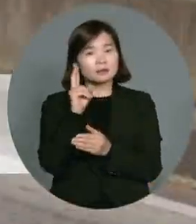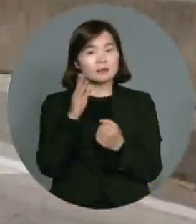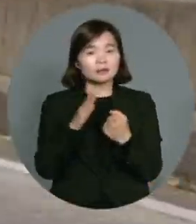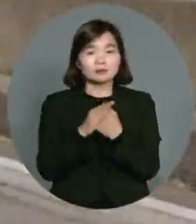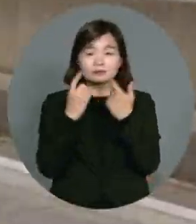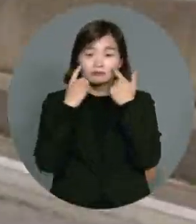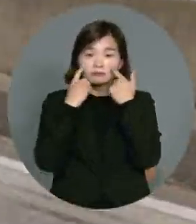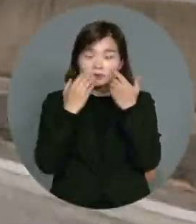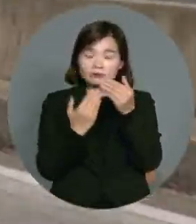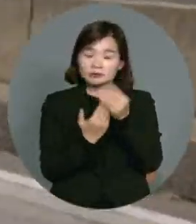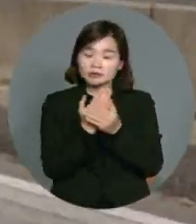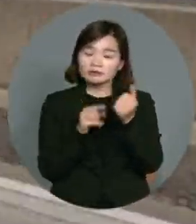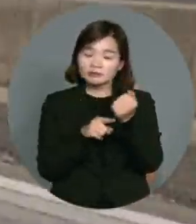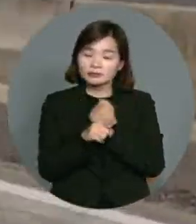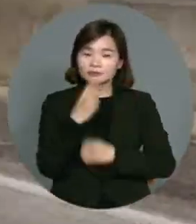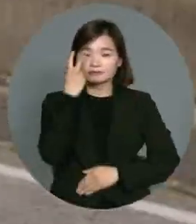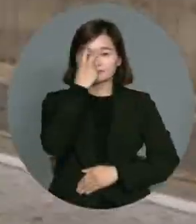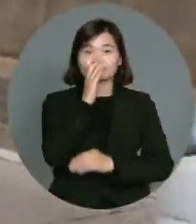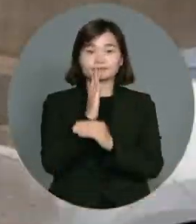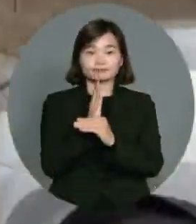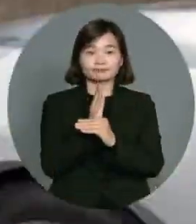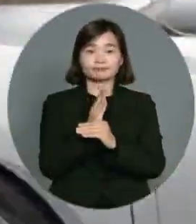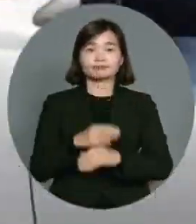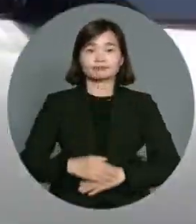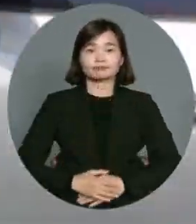정확한 사고 경위를 조사하고 있습니다